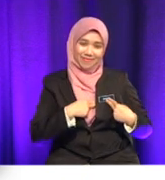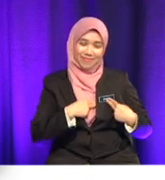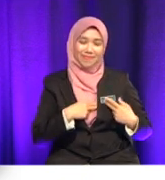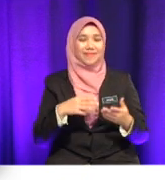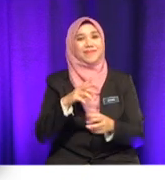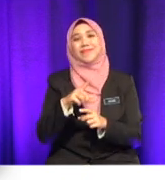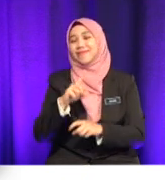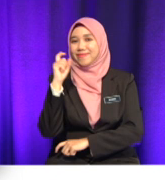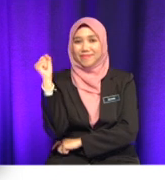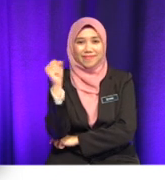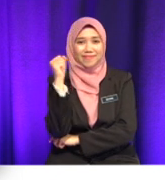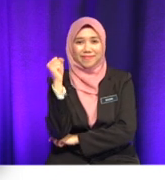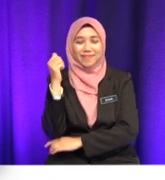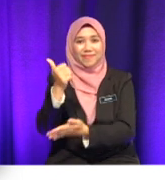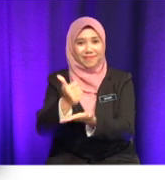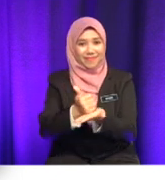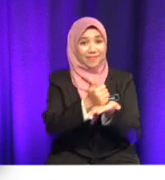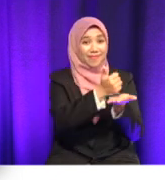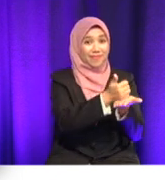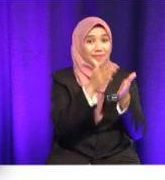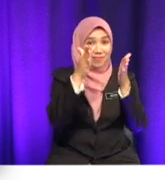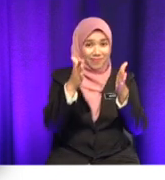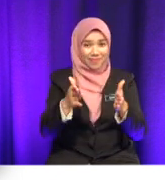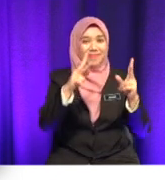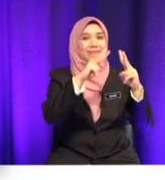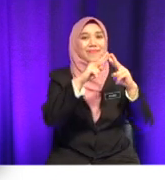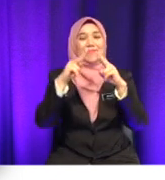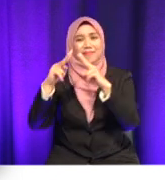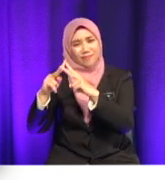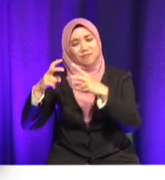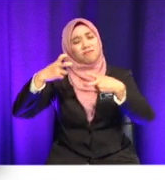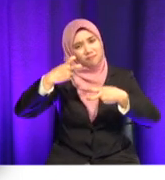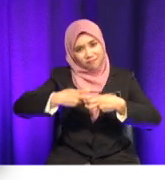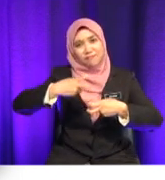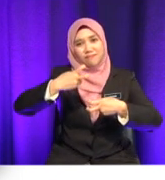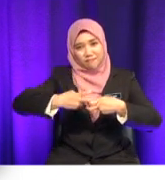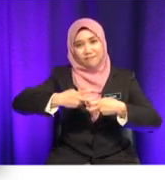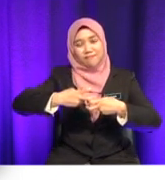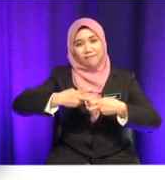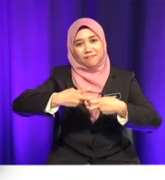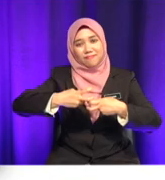Majid selalu menolong orang kampung yang dalam kesusahan